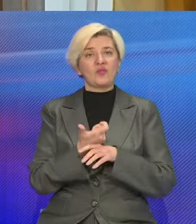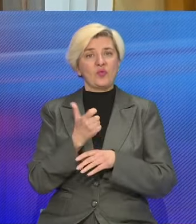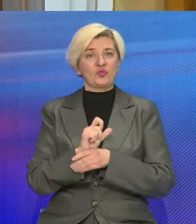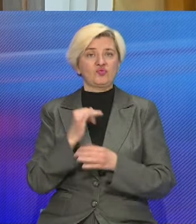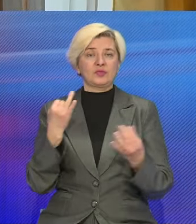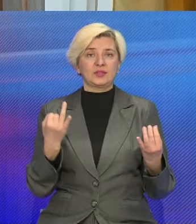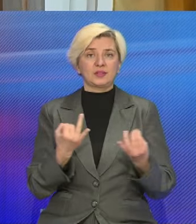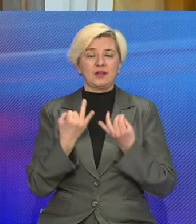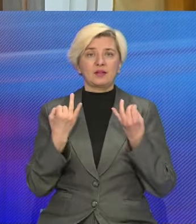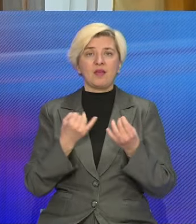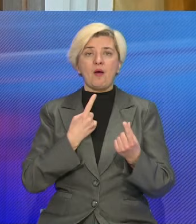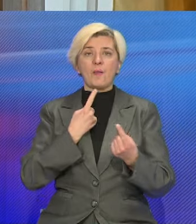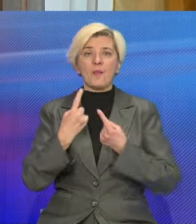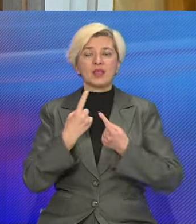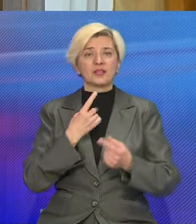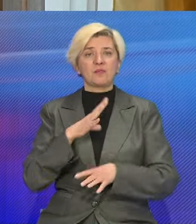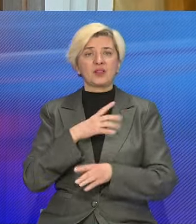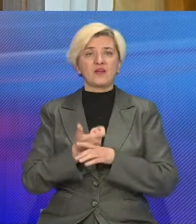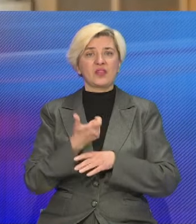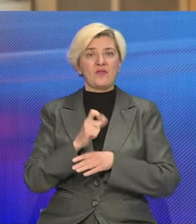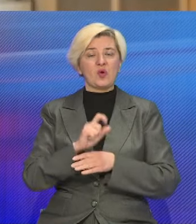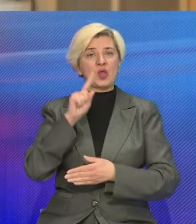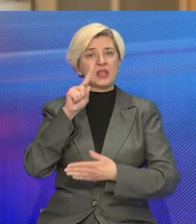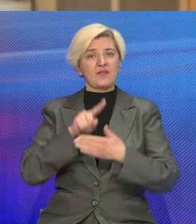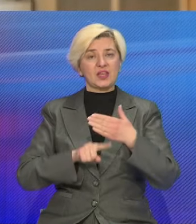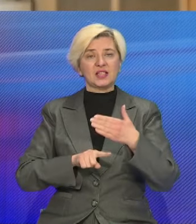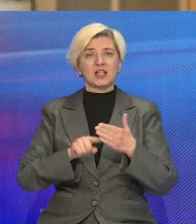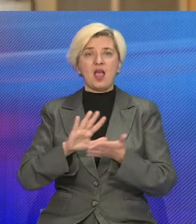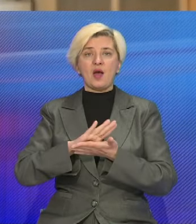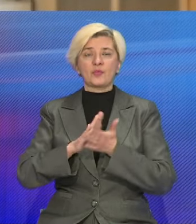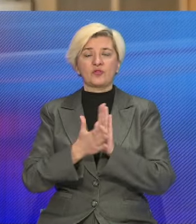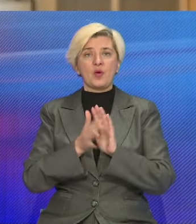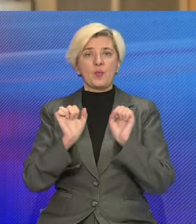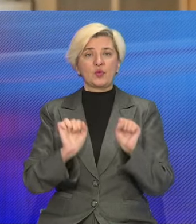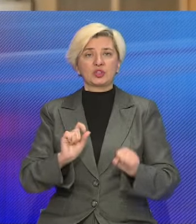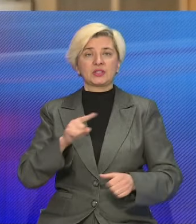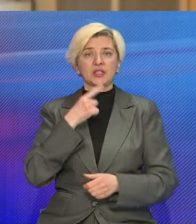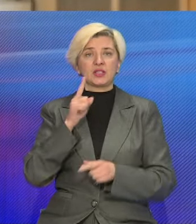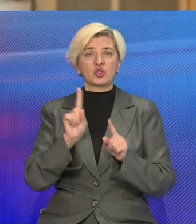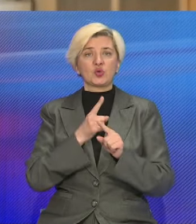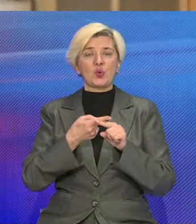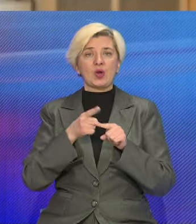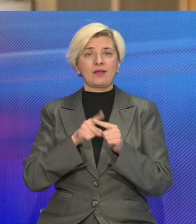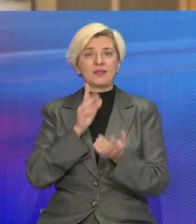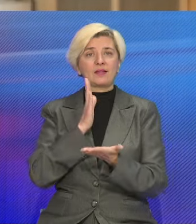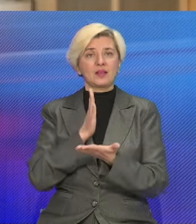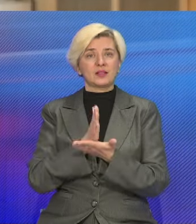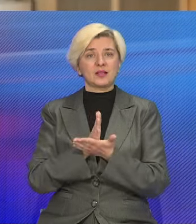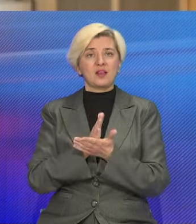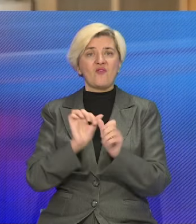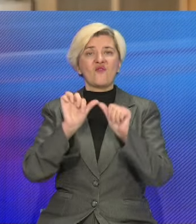Беседа прошла в доволі доверітельній обстановці. Можна сказати, що це носило форму простого